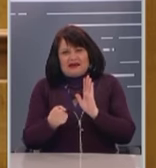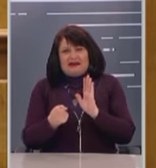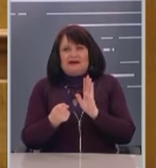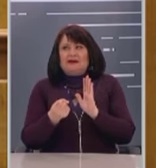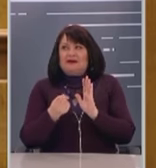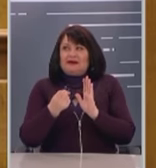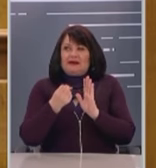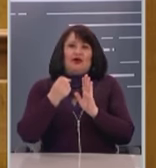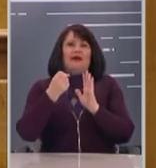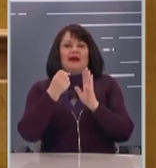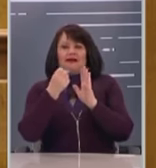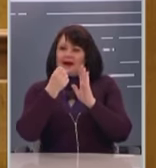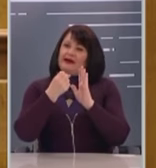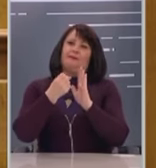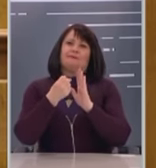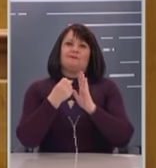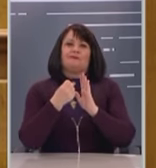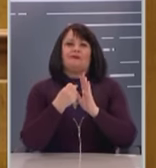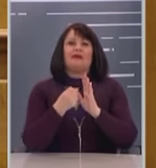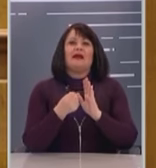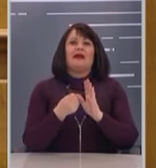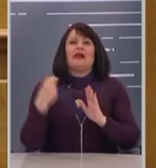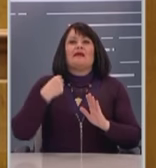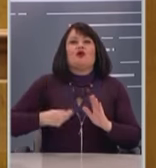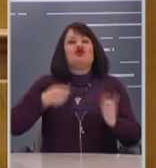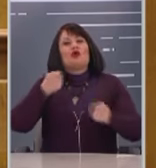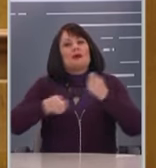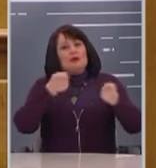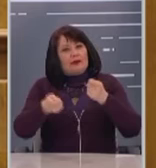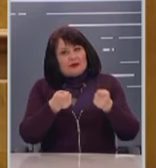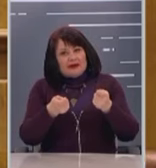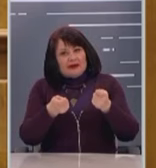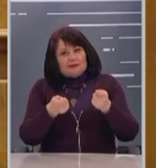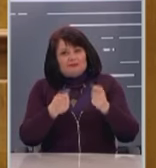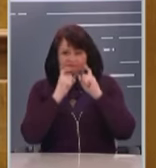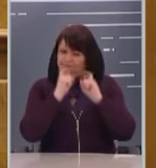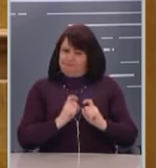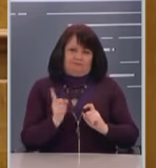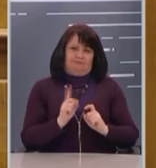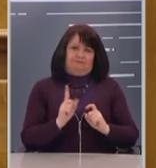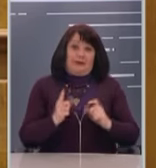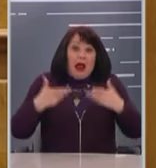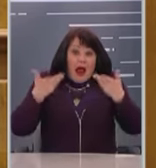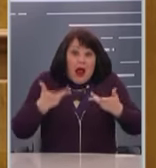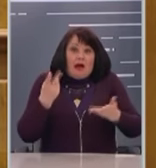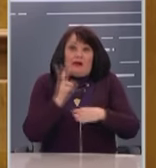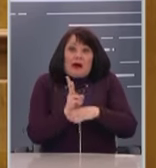χρόνια χρηματοδοτείται από το δημόσιο χωρίς να υποχρεώνεται να εμφανίζει απολογιστικά στοιχεία.